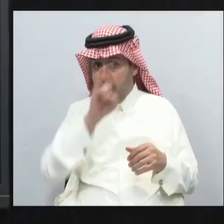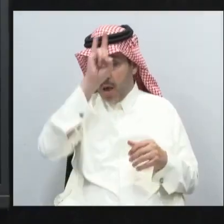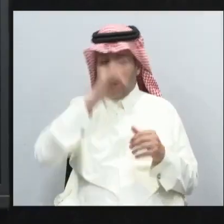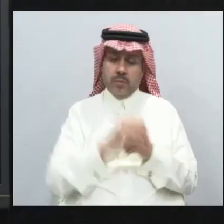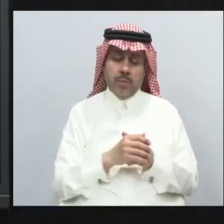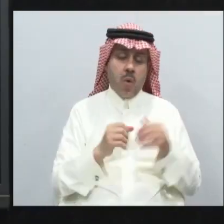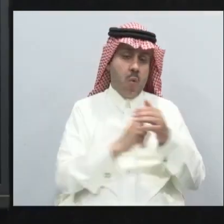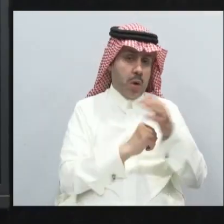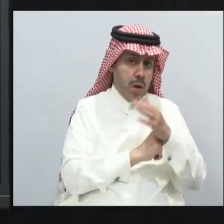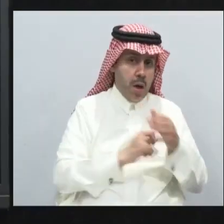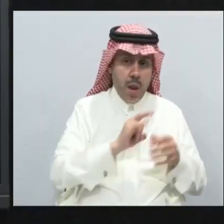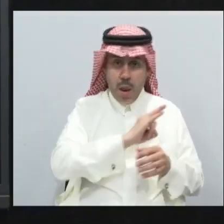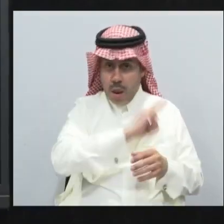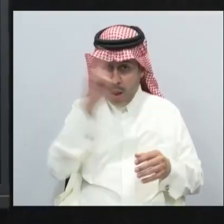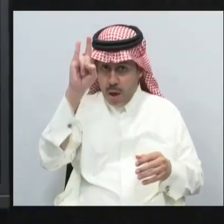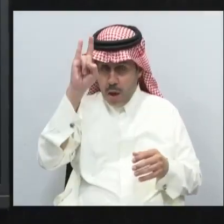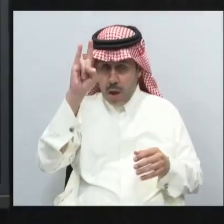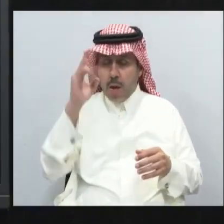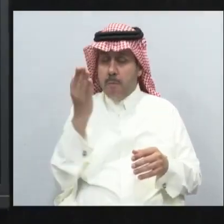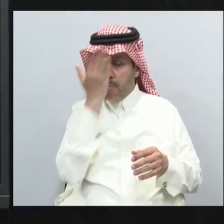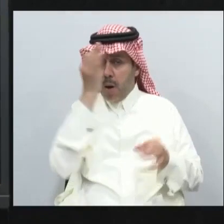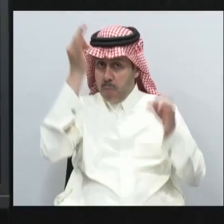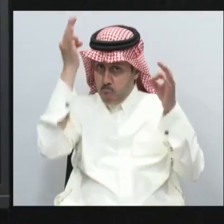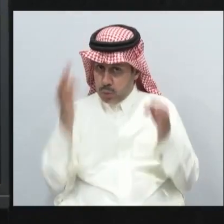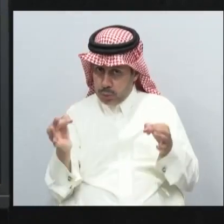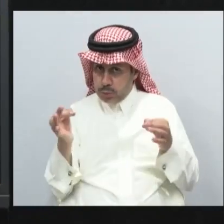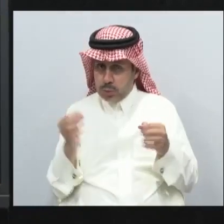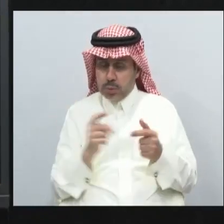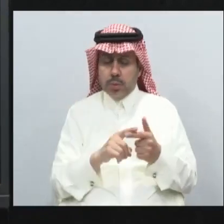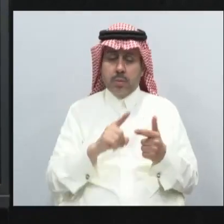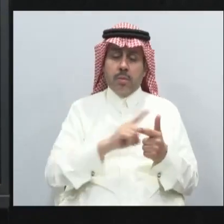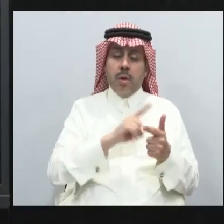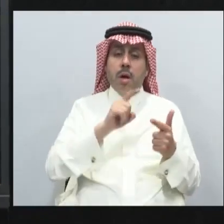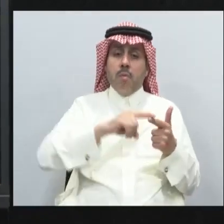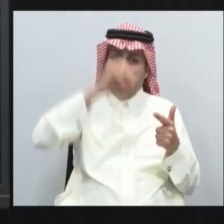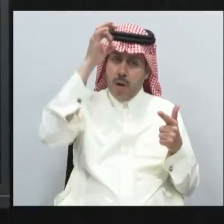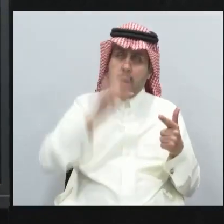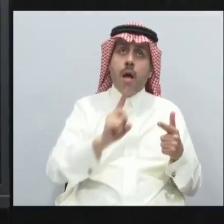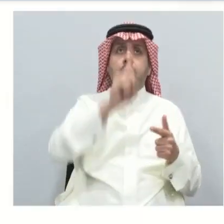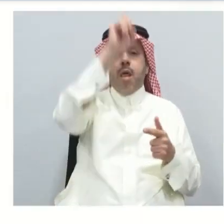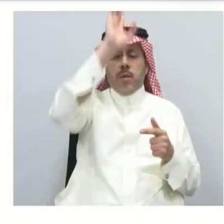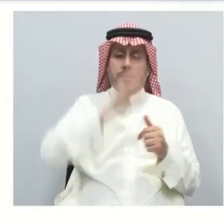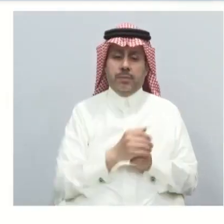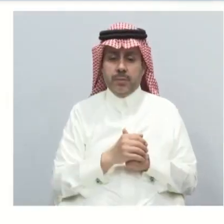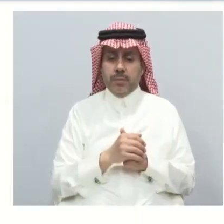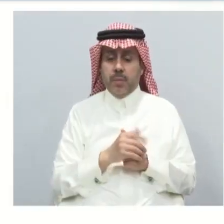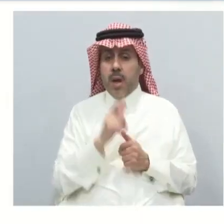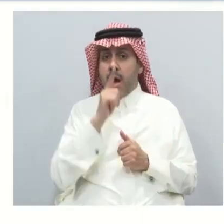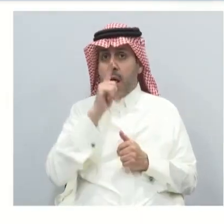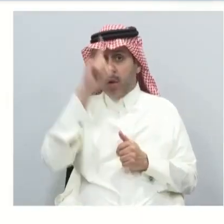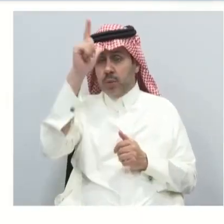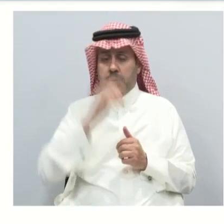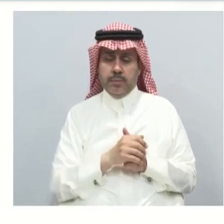وركن لا اله الا الله الاثبات والنفي والاثبات الاثبات والنفي يقول الله جل وعلا